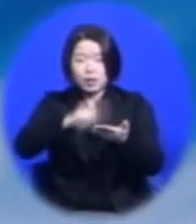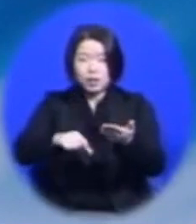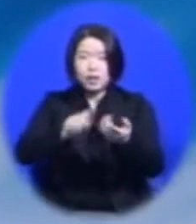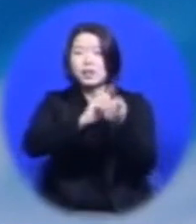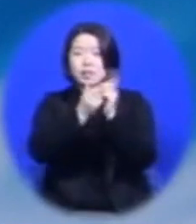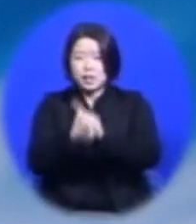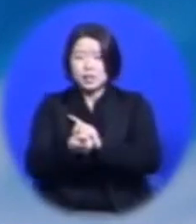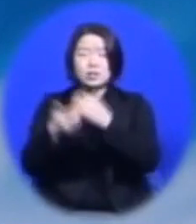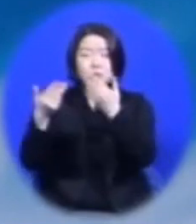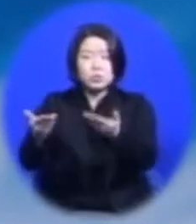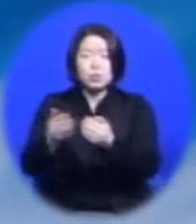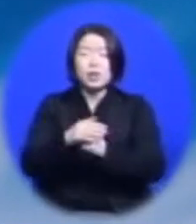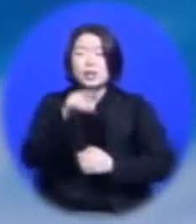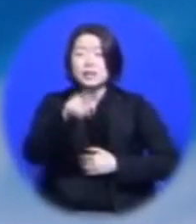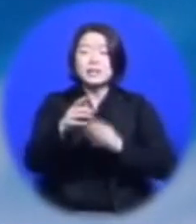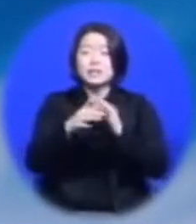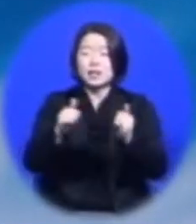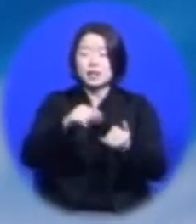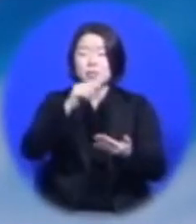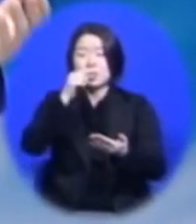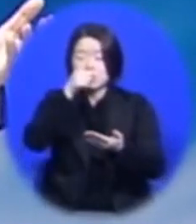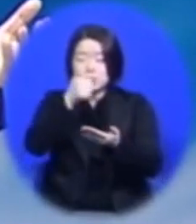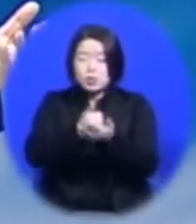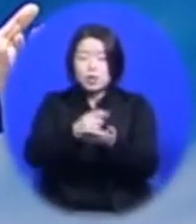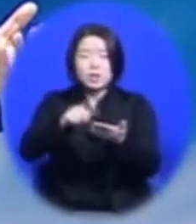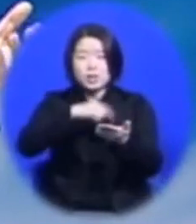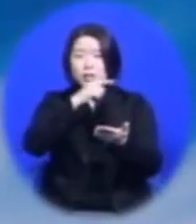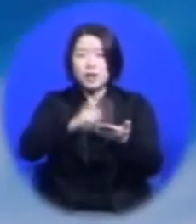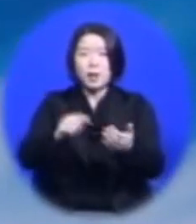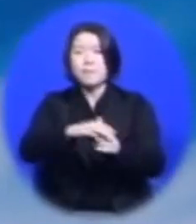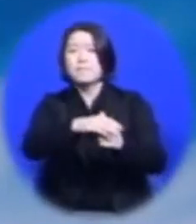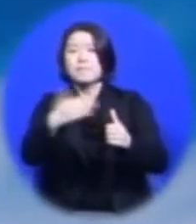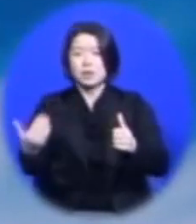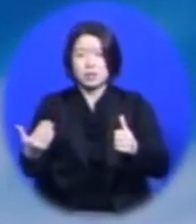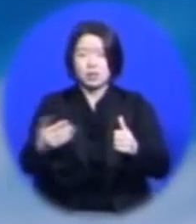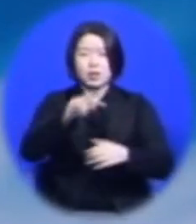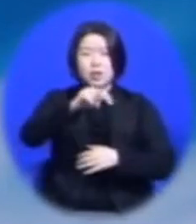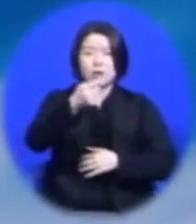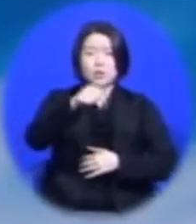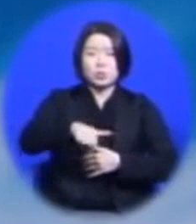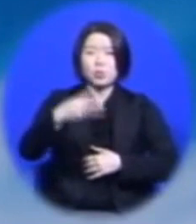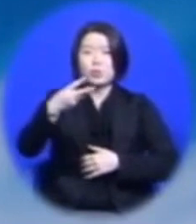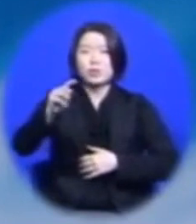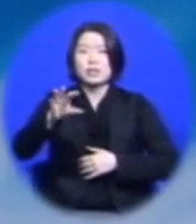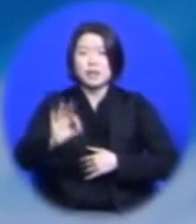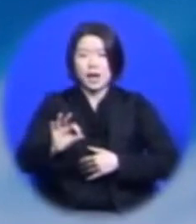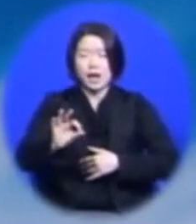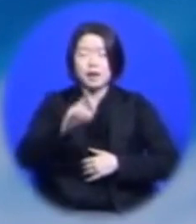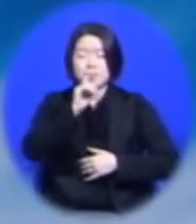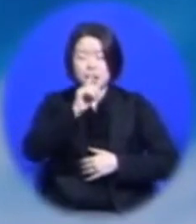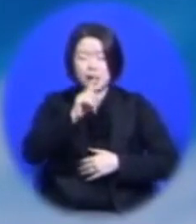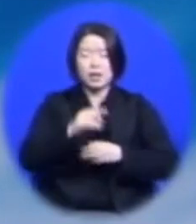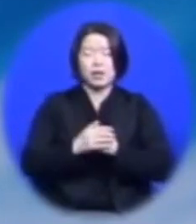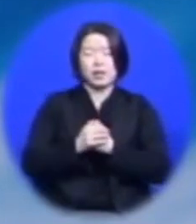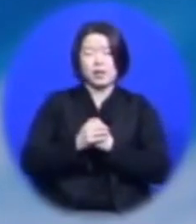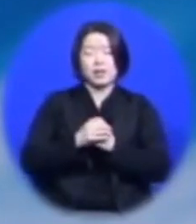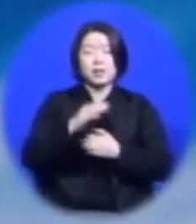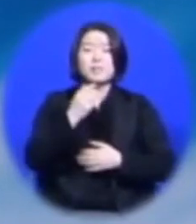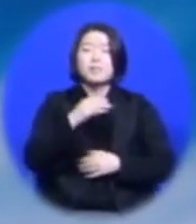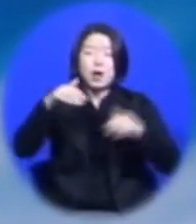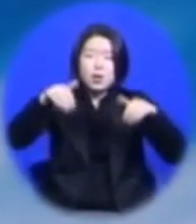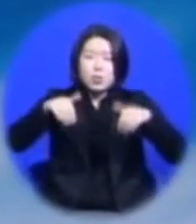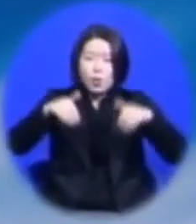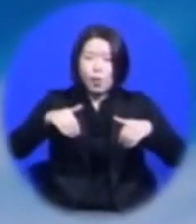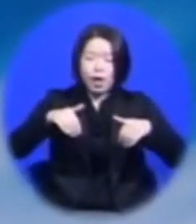줘서 그 사람이 그 죄값에서 벗어나는 거죠. 그걸 속량이라고 말합니다. 노예 예를